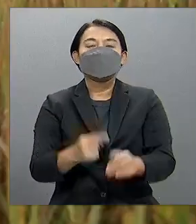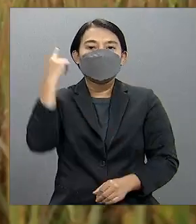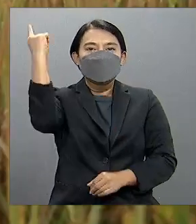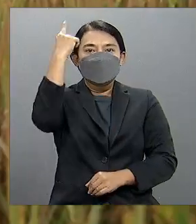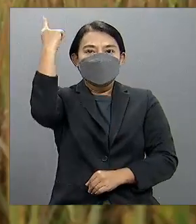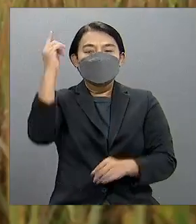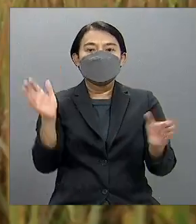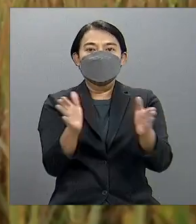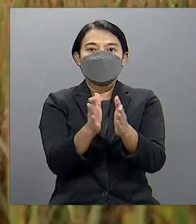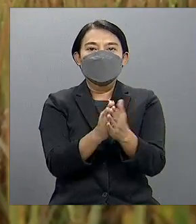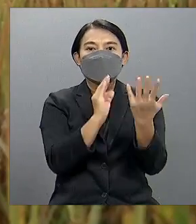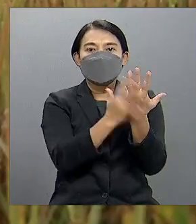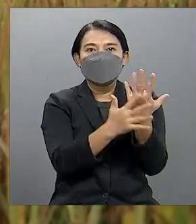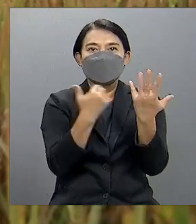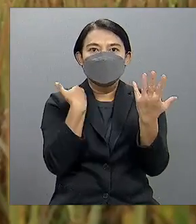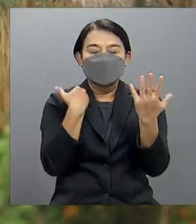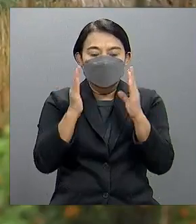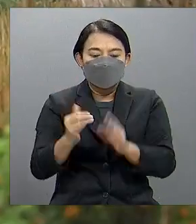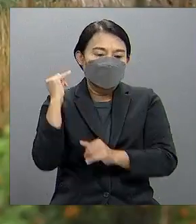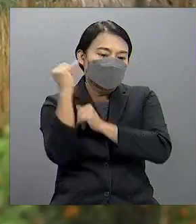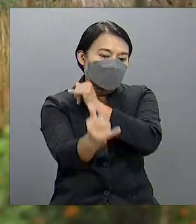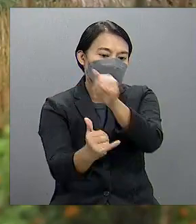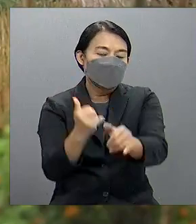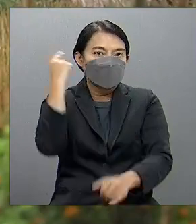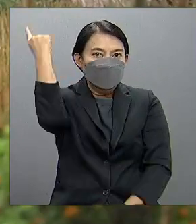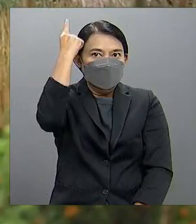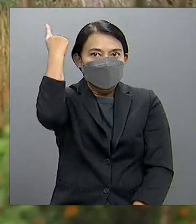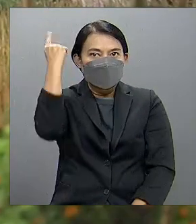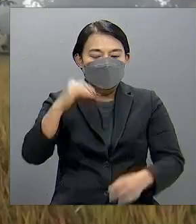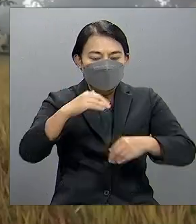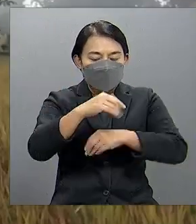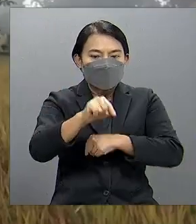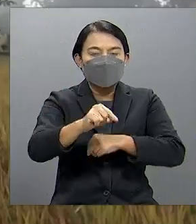ัก มีคนมาเที่วก็ยำมที่ผักทําเป็ Homestay